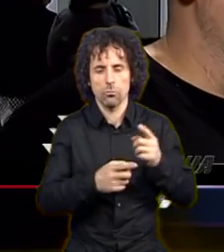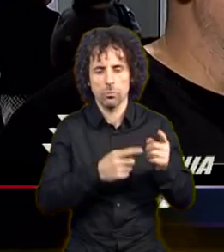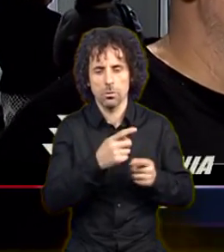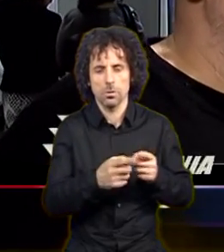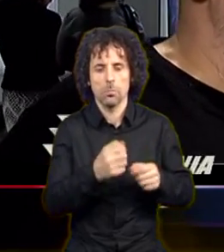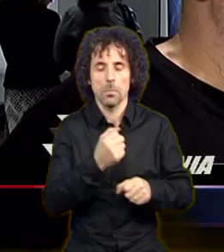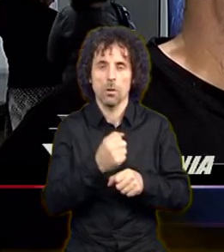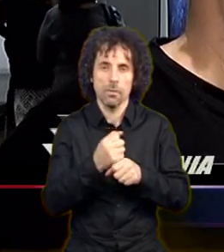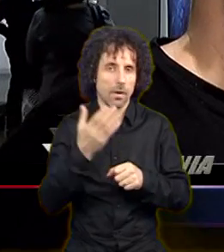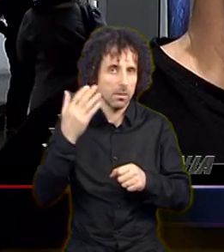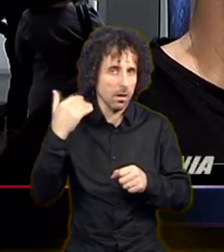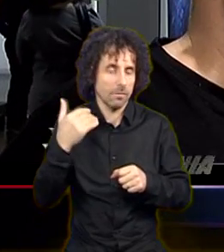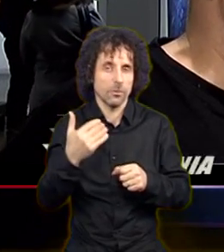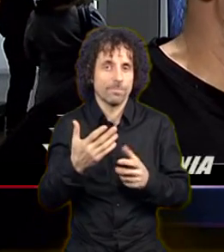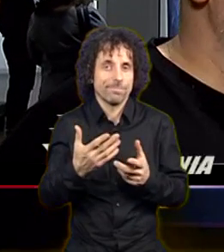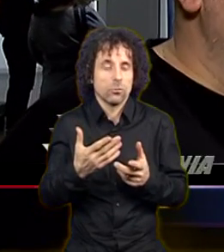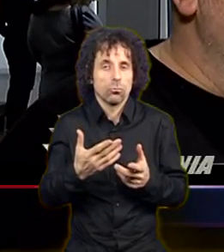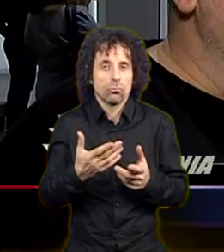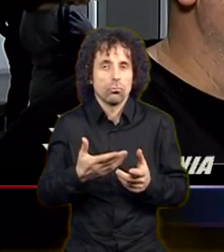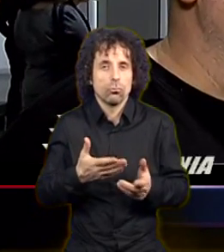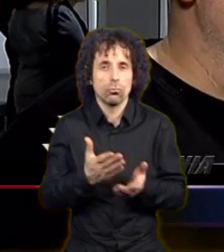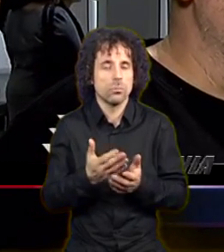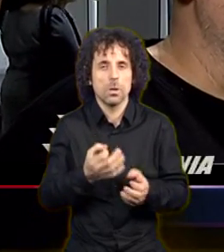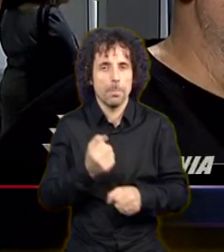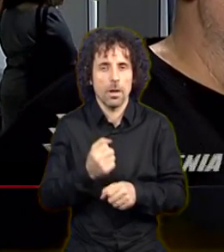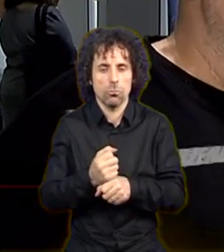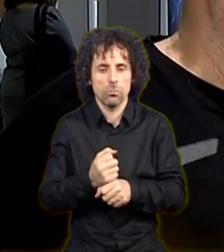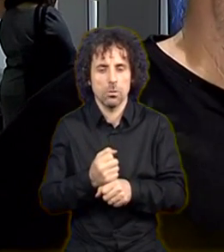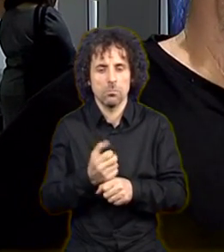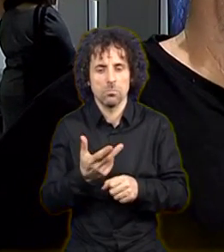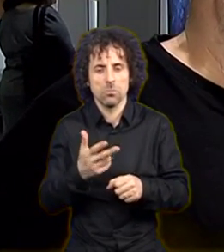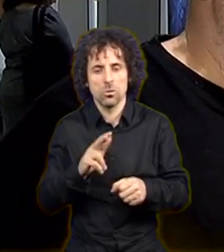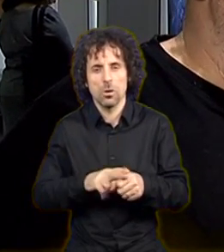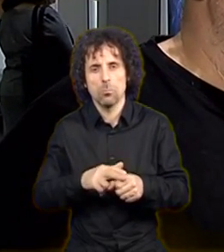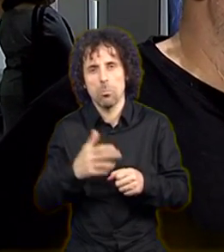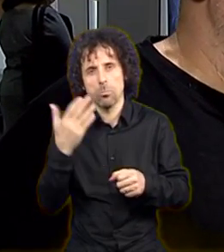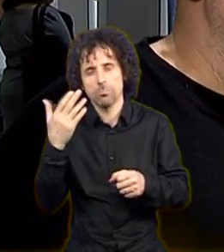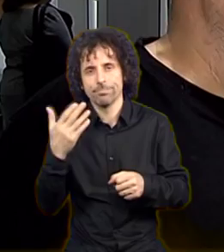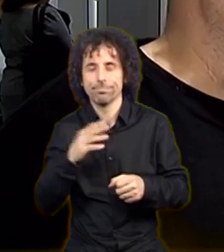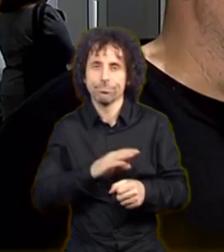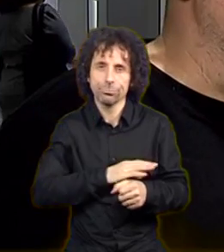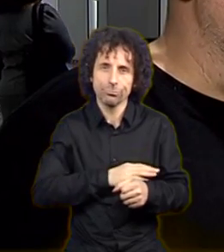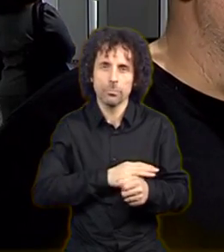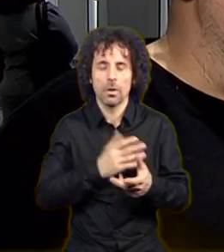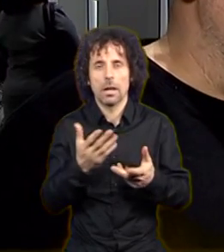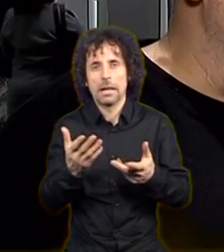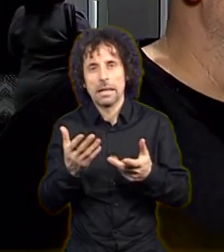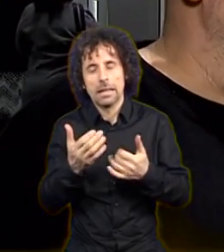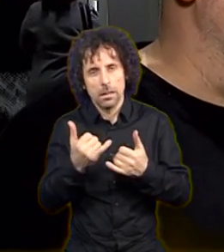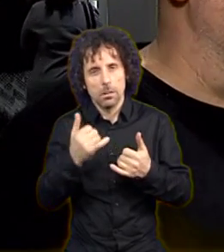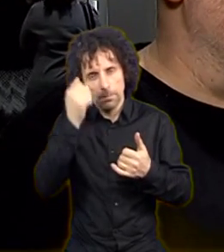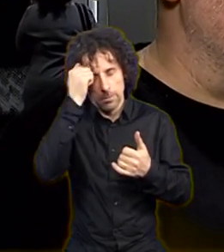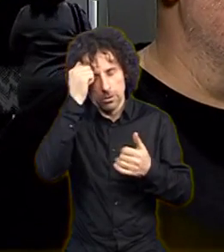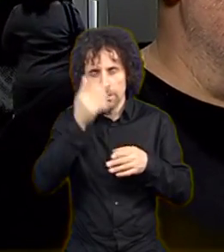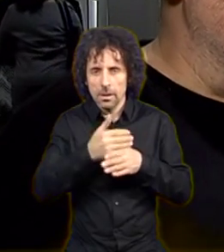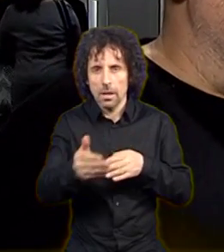którzy pracowali z nami, już niestety nie pracują. Niektórych żeśmy już musieli pożegnać, ale cały czas